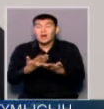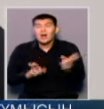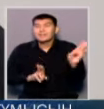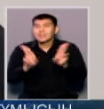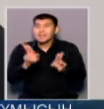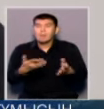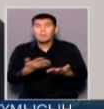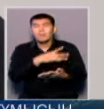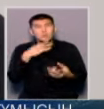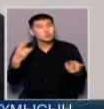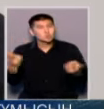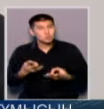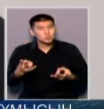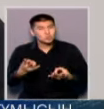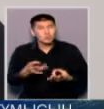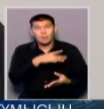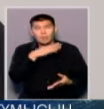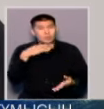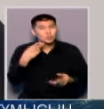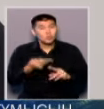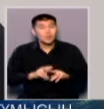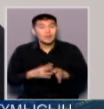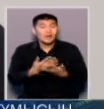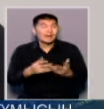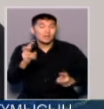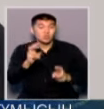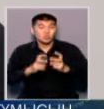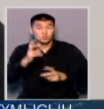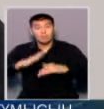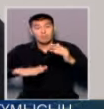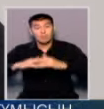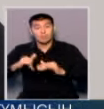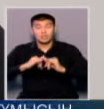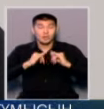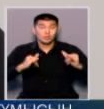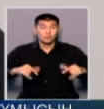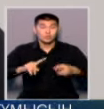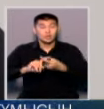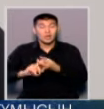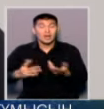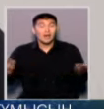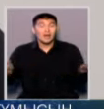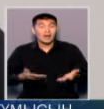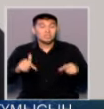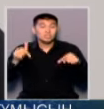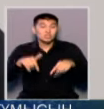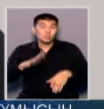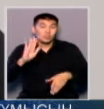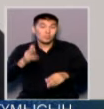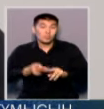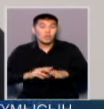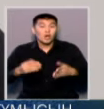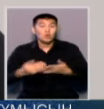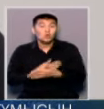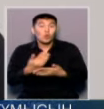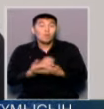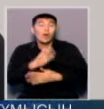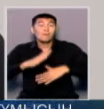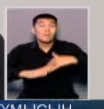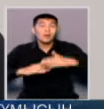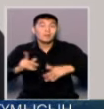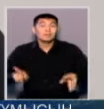қай салада болады, өндірістің түрлі-түрлі салалардың сұранысы қай жерде болады, қандай жаңа мамандықтар